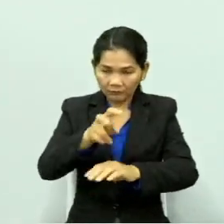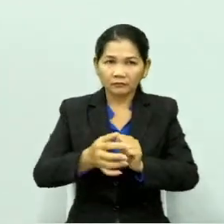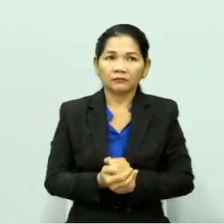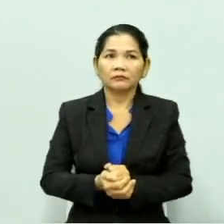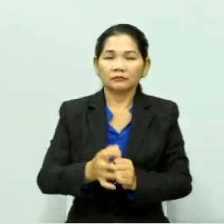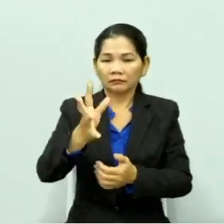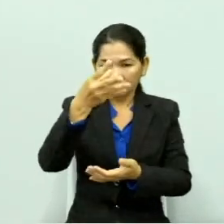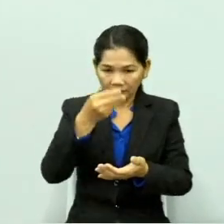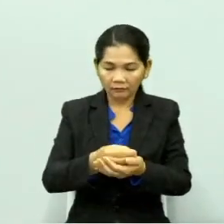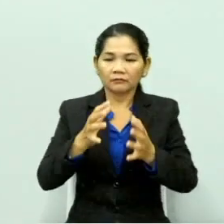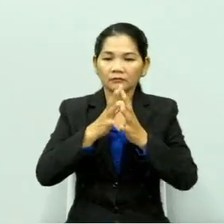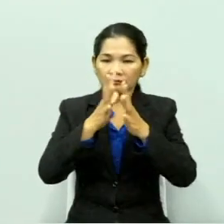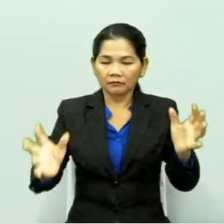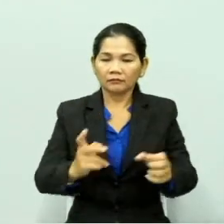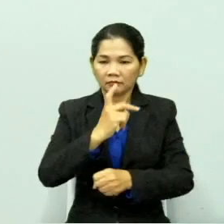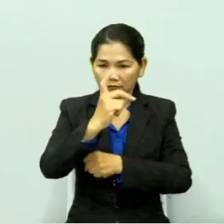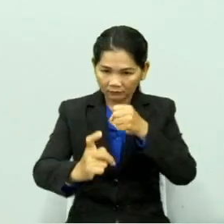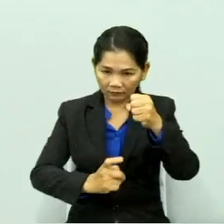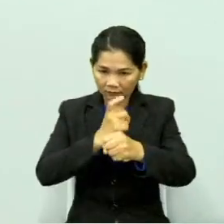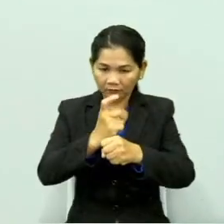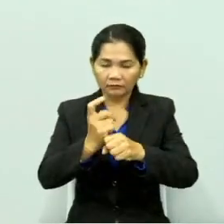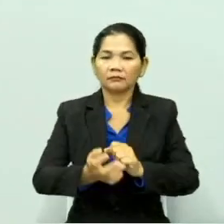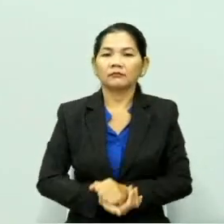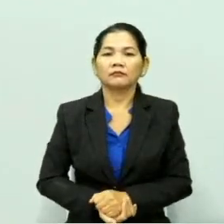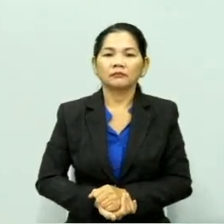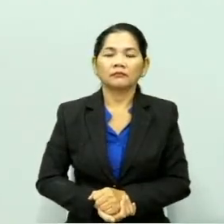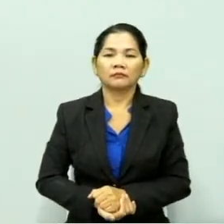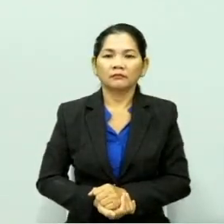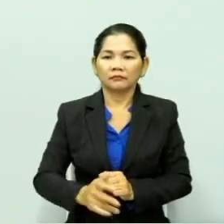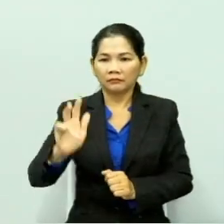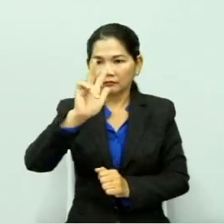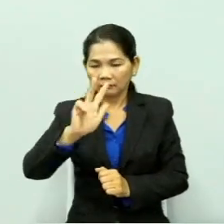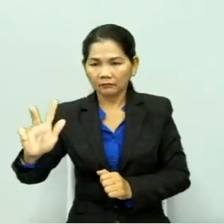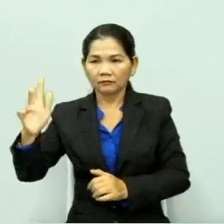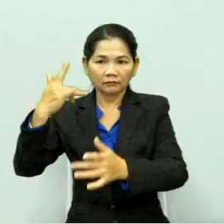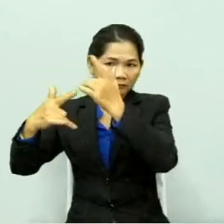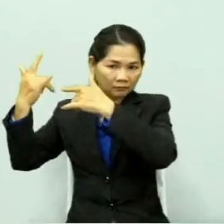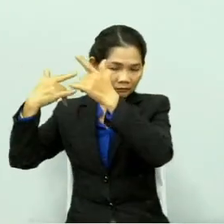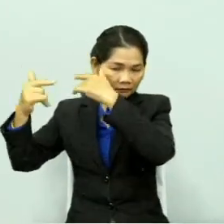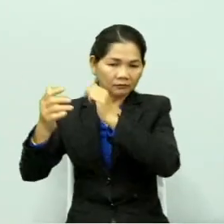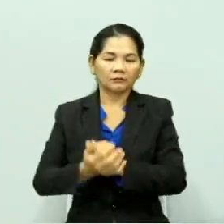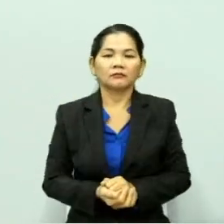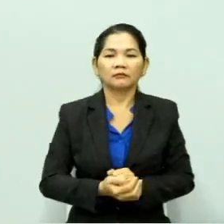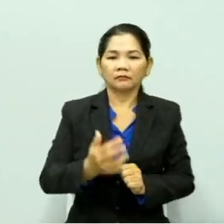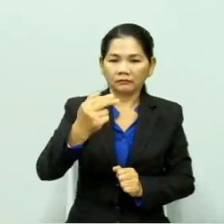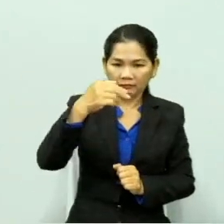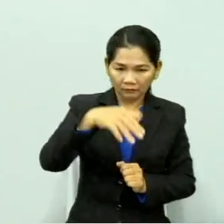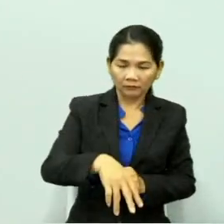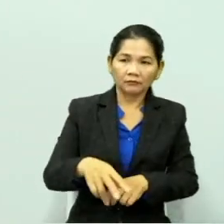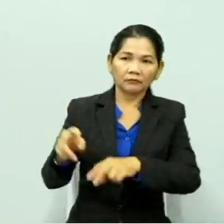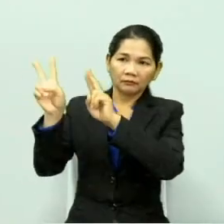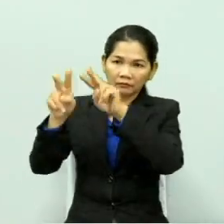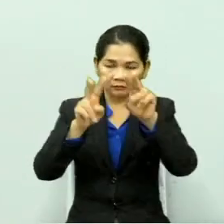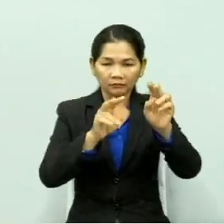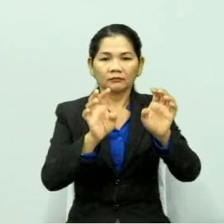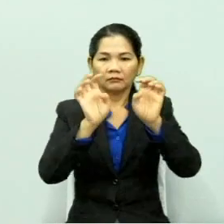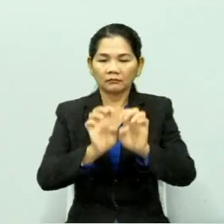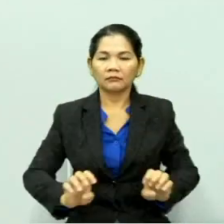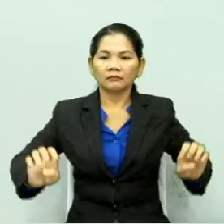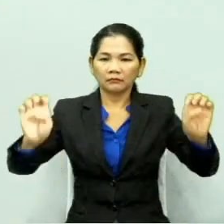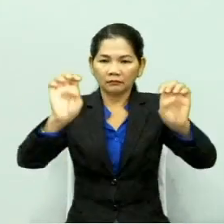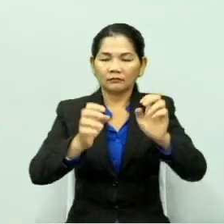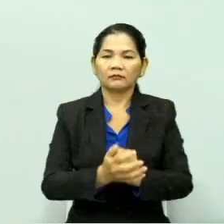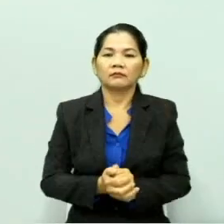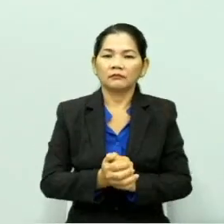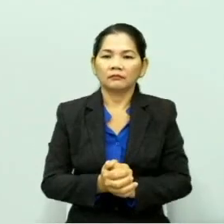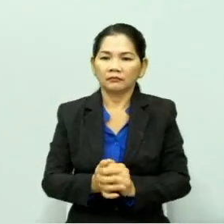sầm bạt tiền này ở nữ cùng vùng chà tiền pra sát bộ rán chà tiếng còn lại thì sẽ cho chà thòm chia chà miên